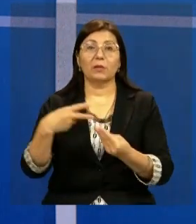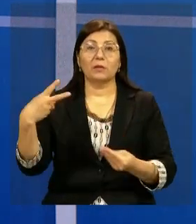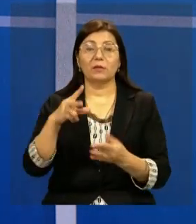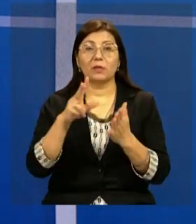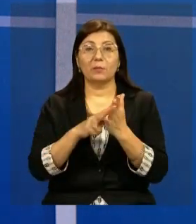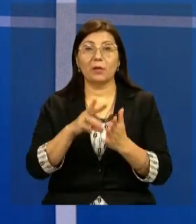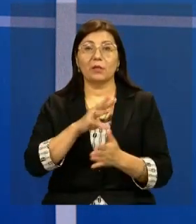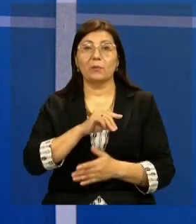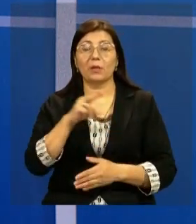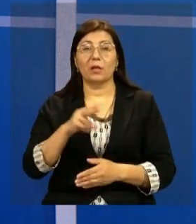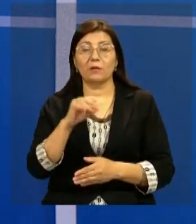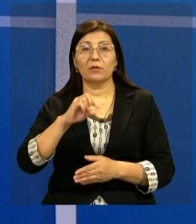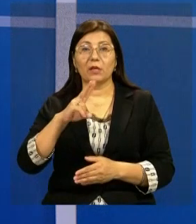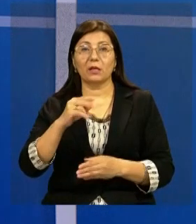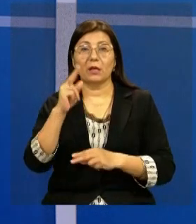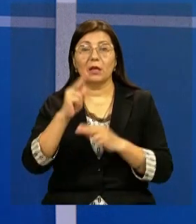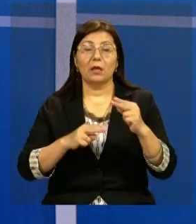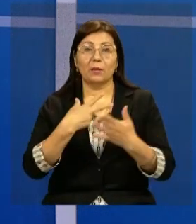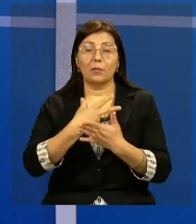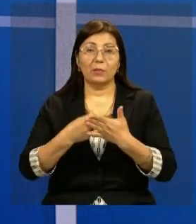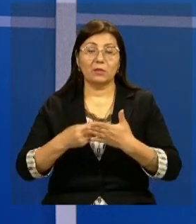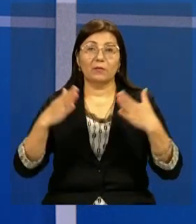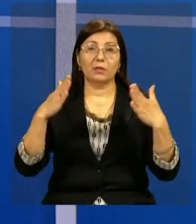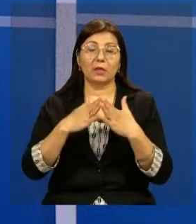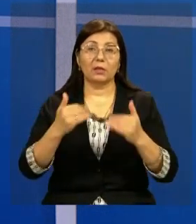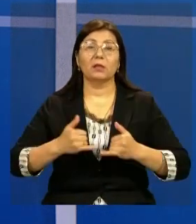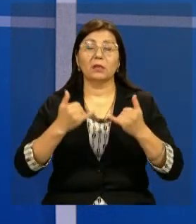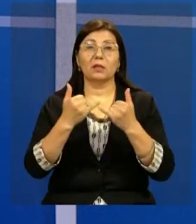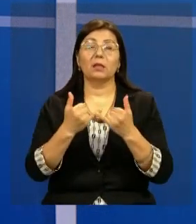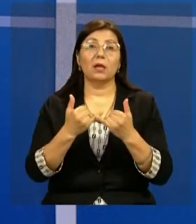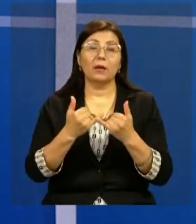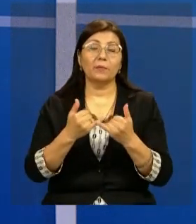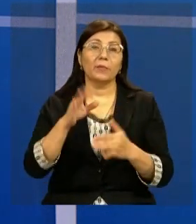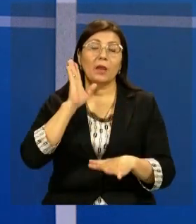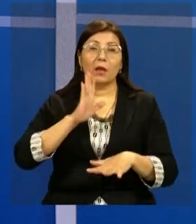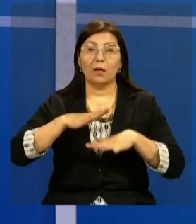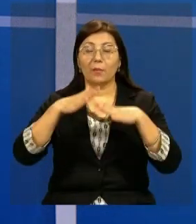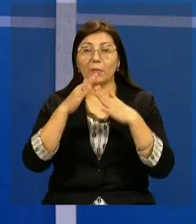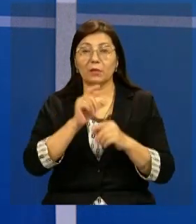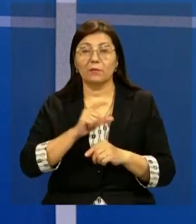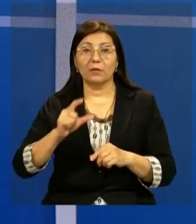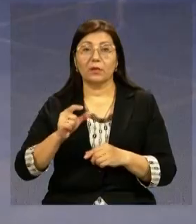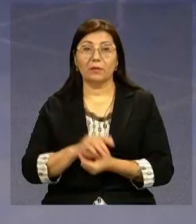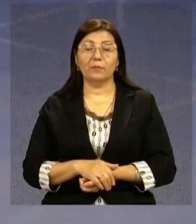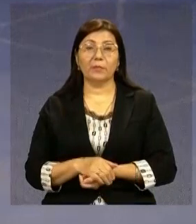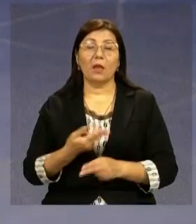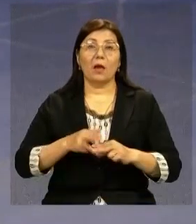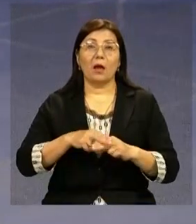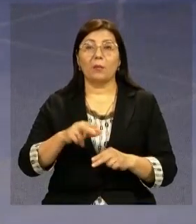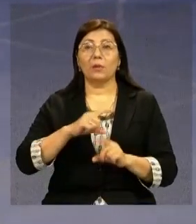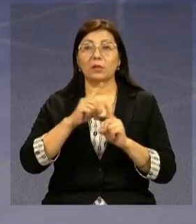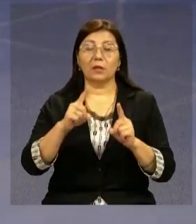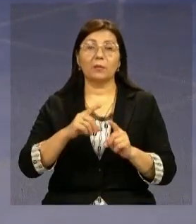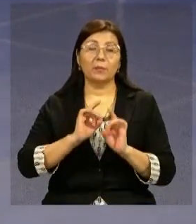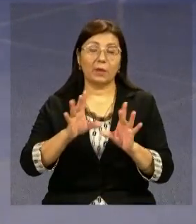28 миллиардов тенге на строительство и покупку жилья для пострадавших от паводков в регионе. Об этом стало